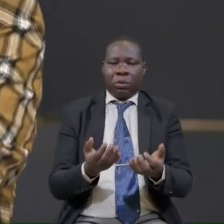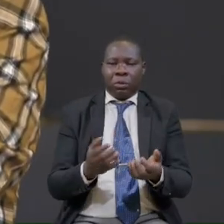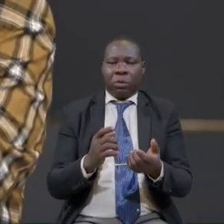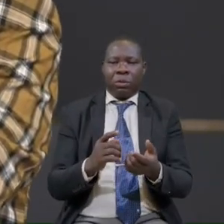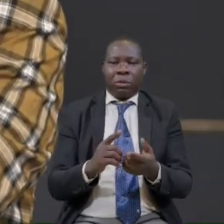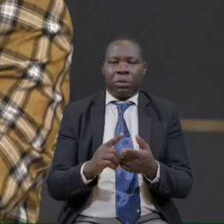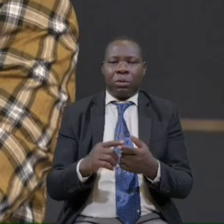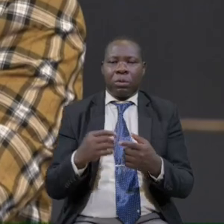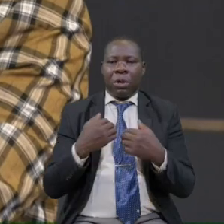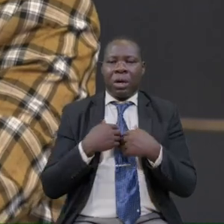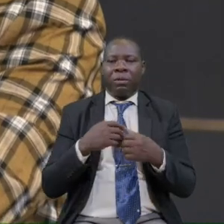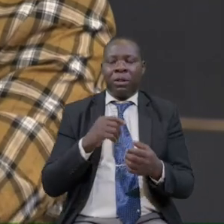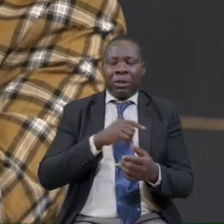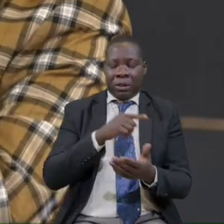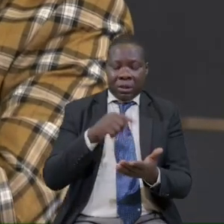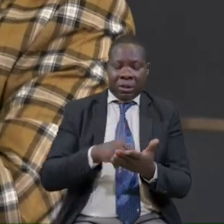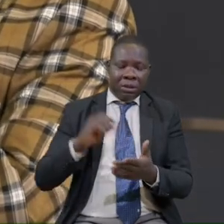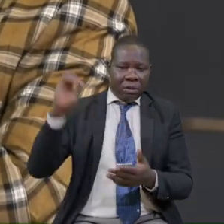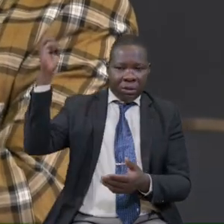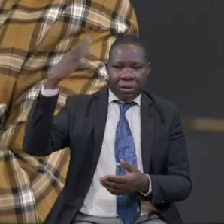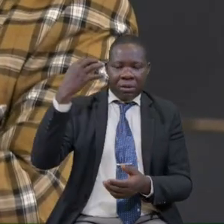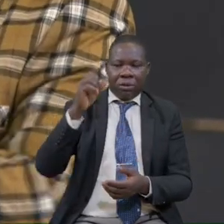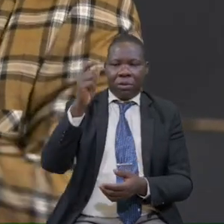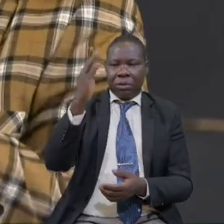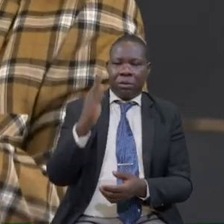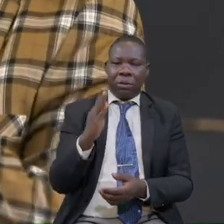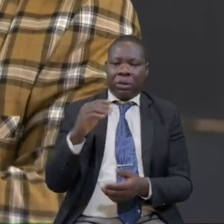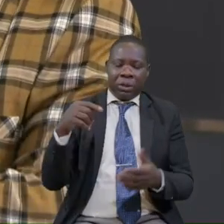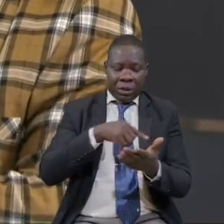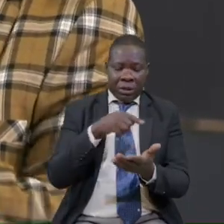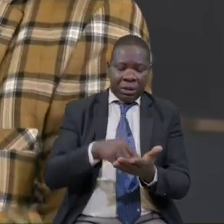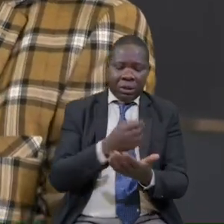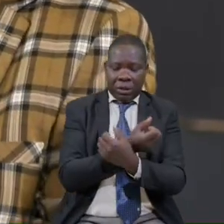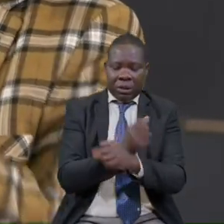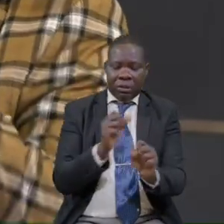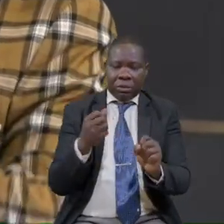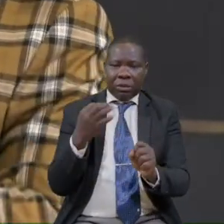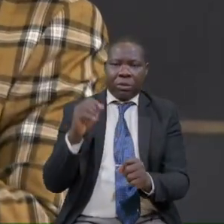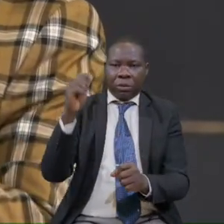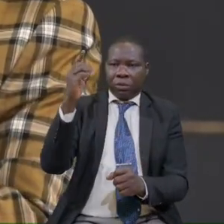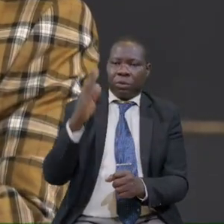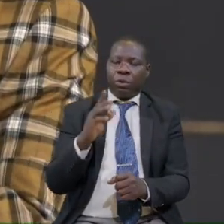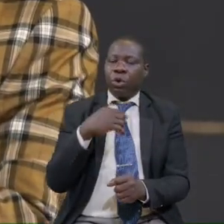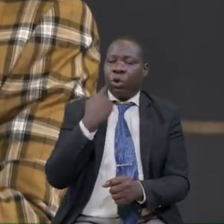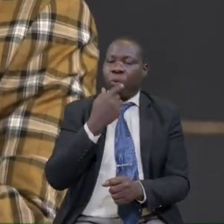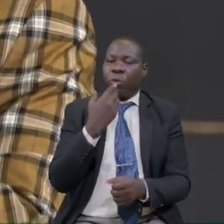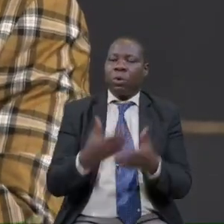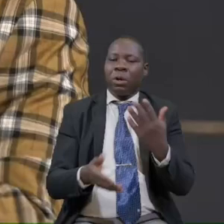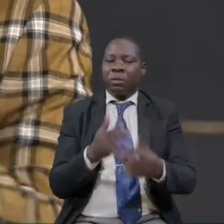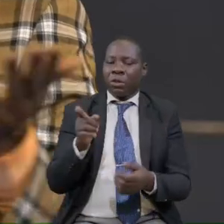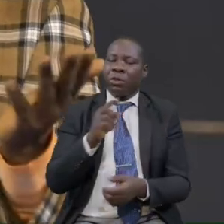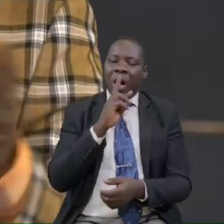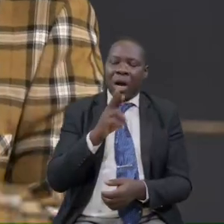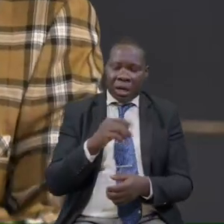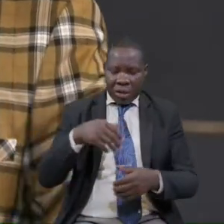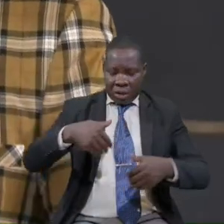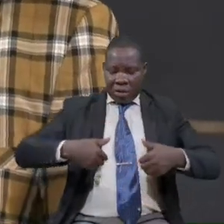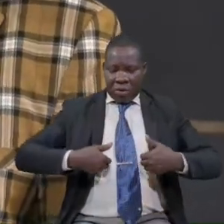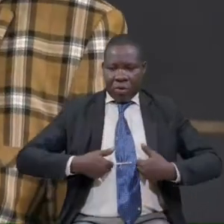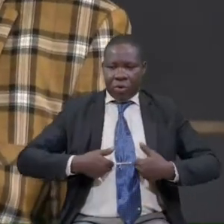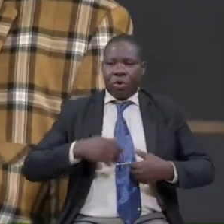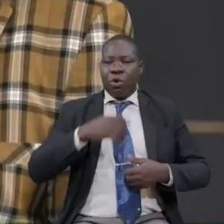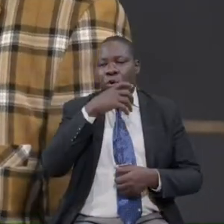Vous allez vouloir avoir la grâce de Dieu, ce salut du Seigneur, où que vous soyez, jeune,